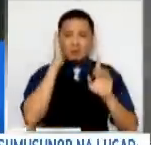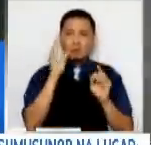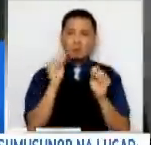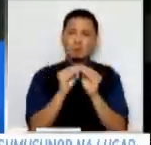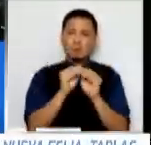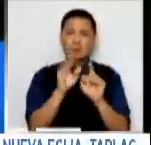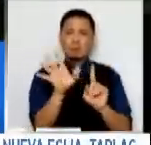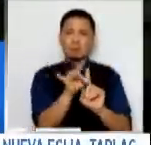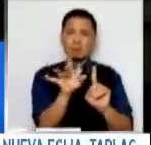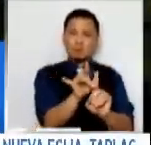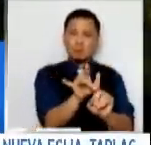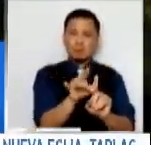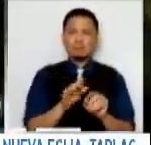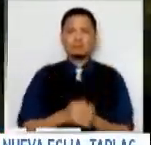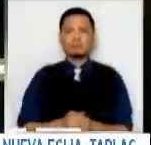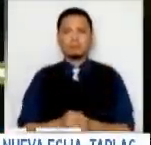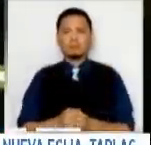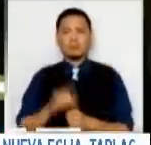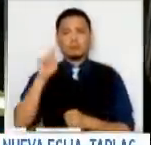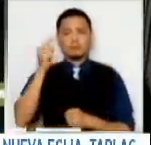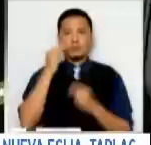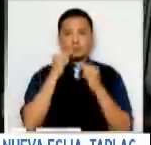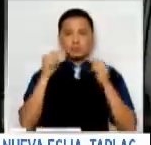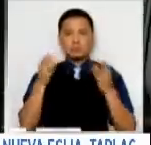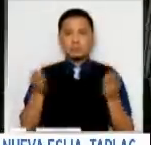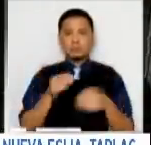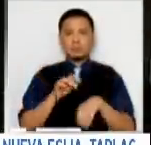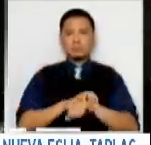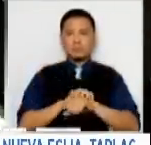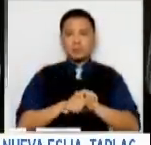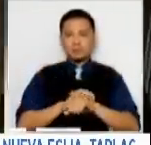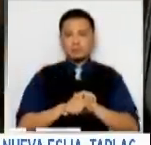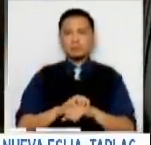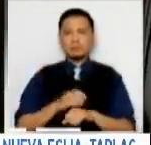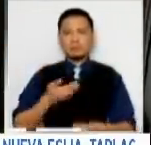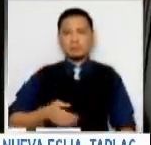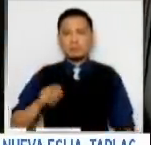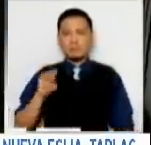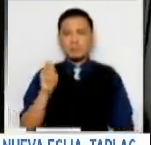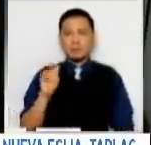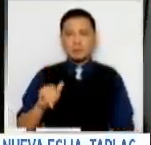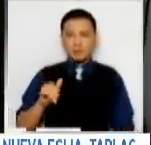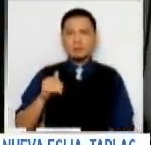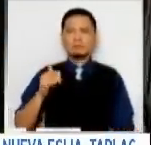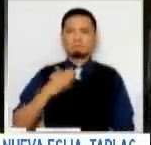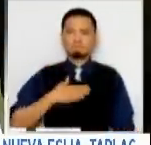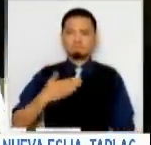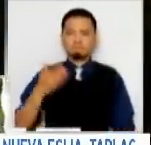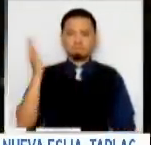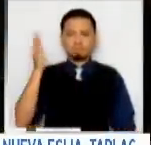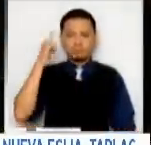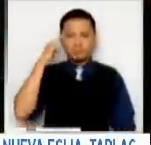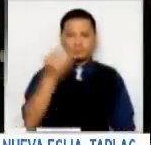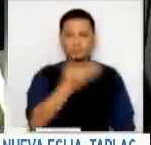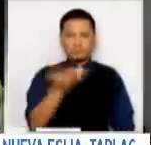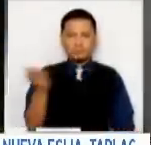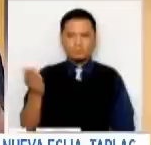unang balita mula rito sa Makati City. Mai Bermudez, Buong Puso para sa Pilipino.